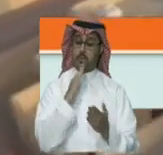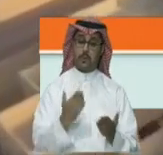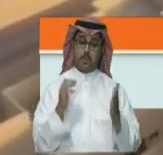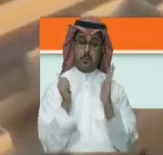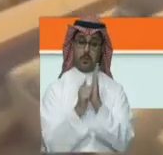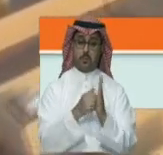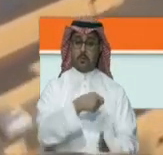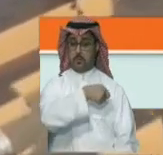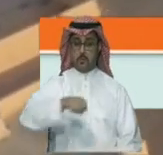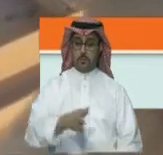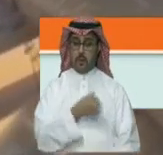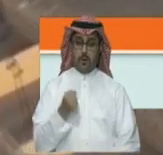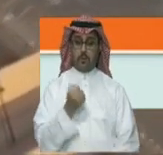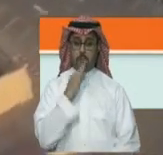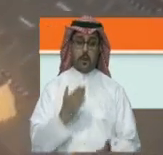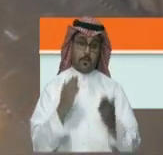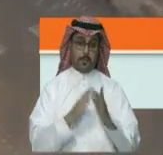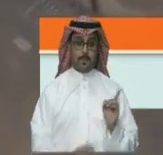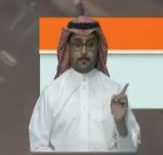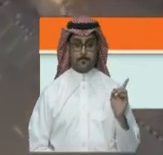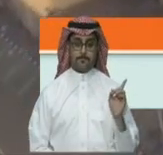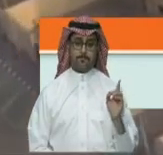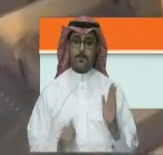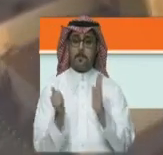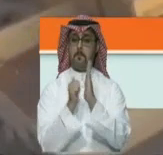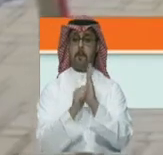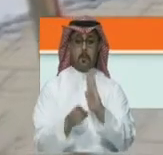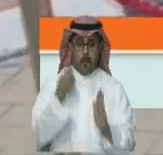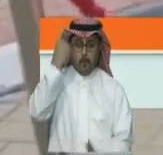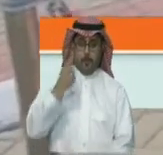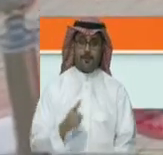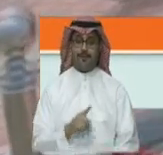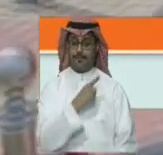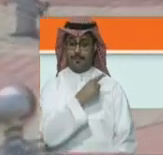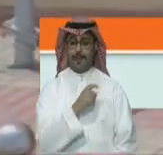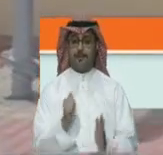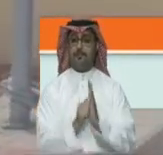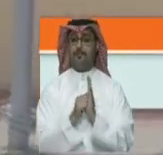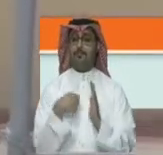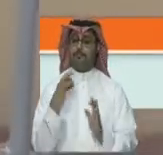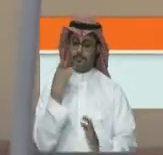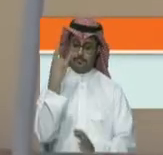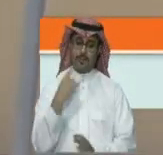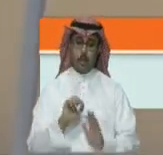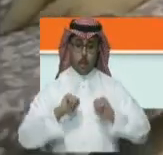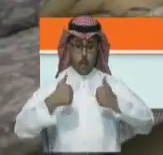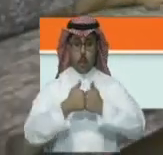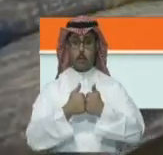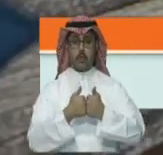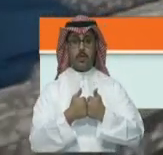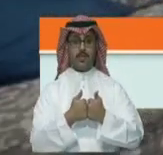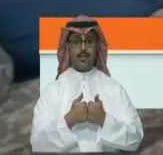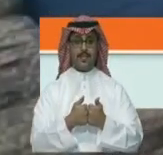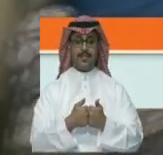حققت وزارة الإسكان معدل أرقام قياسية في توفير المسكن الأول للمواطنين، حيث بلغ عدد الأسر التي تسكن منزلها